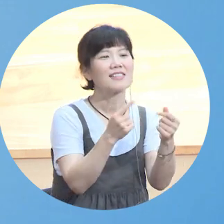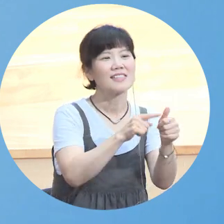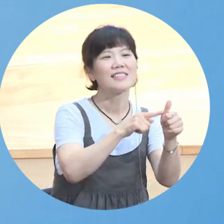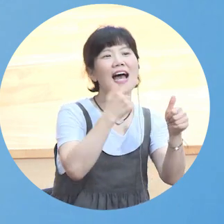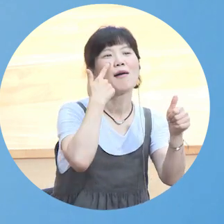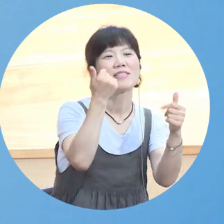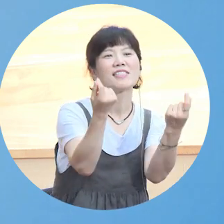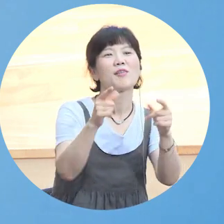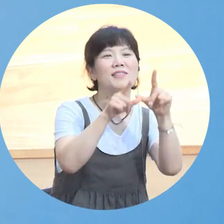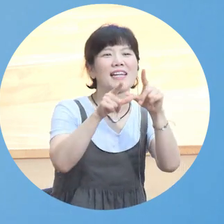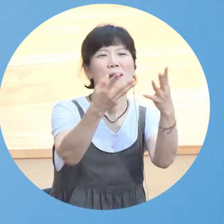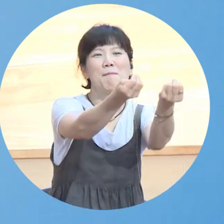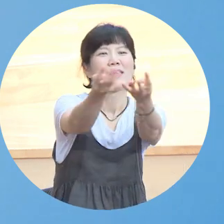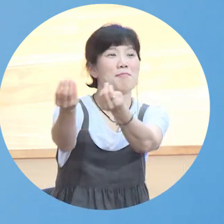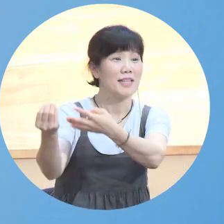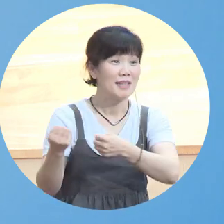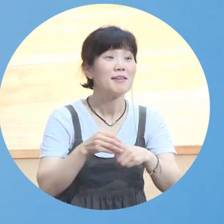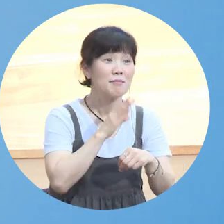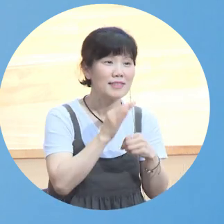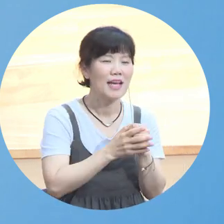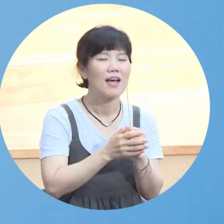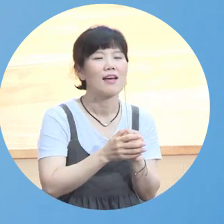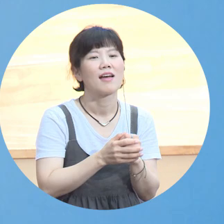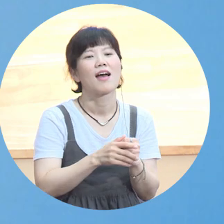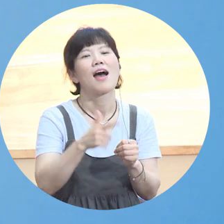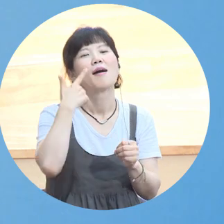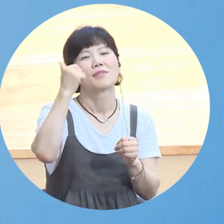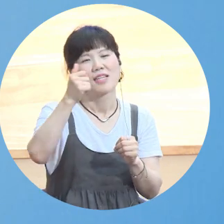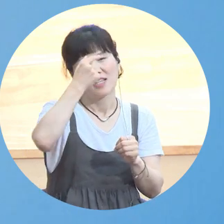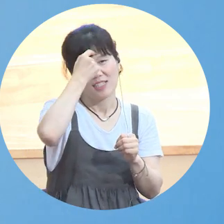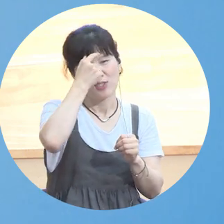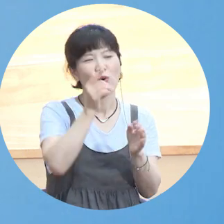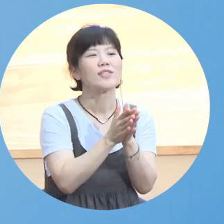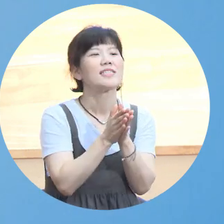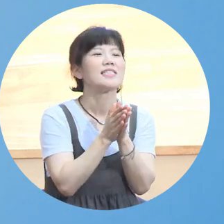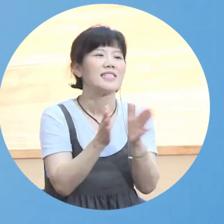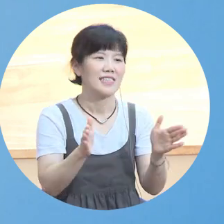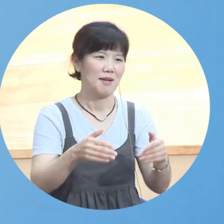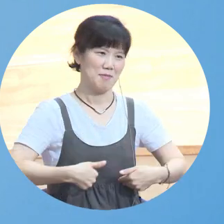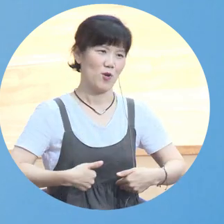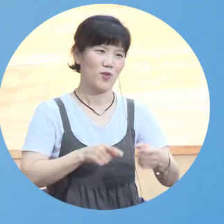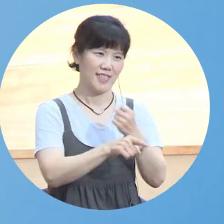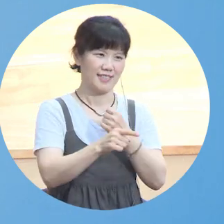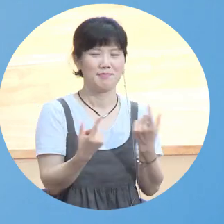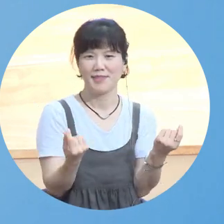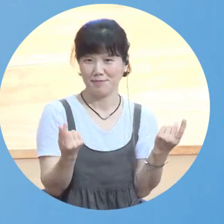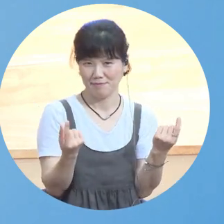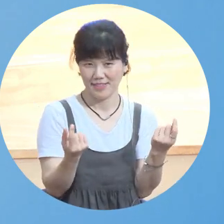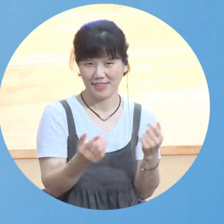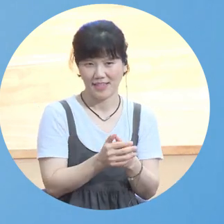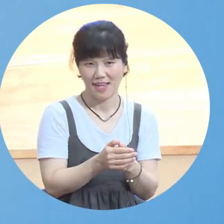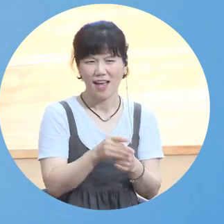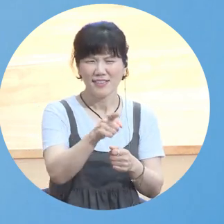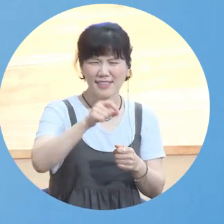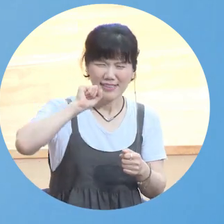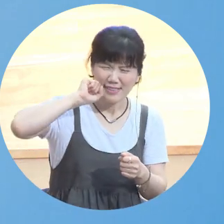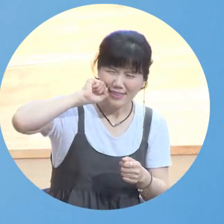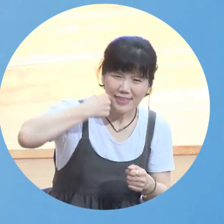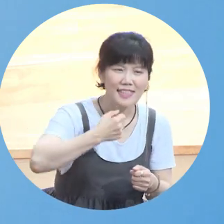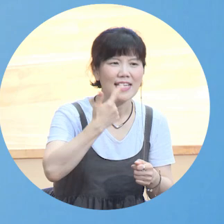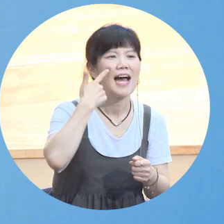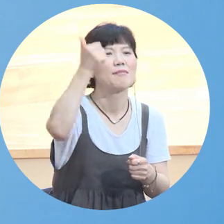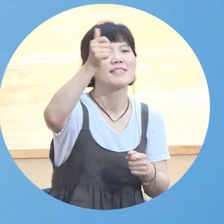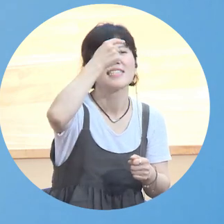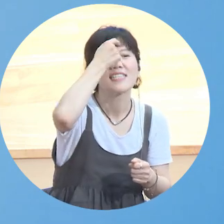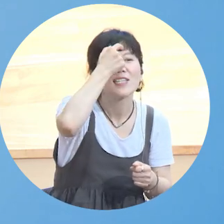아버지의 기도 가 시작될 타임 그 어렵다는 아버지의 기도 가